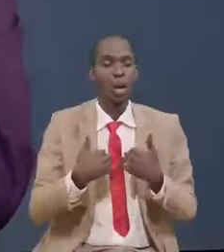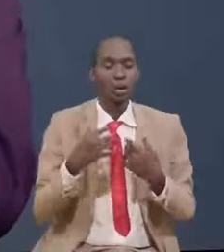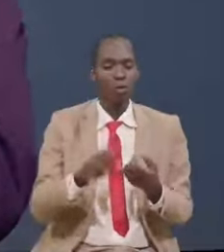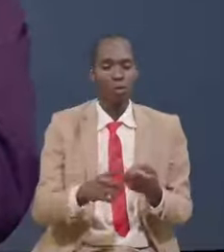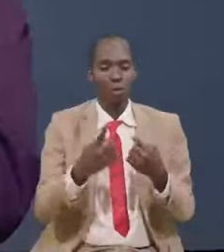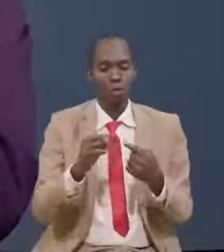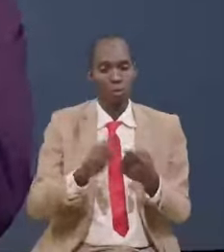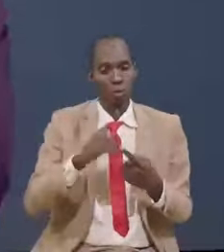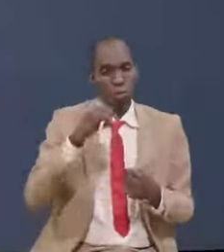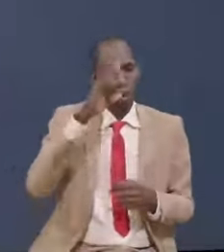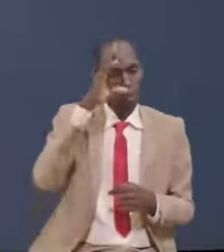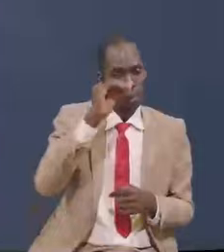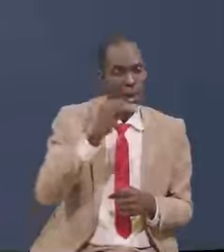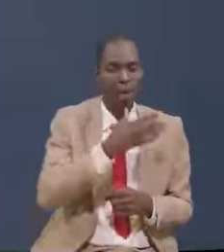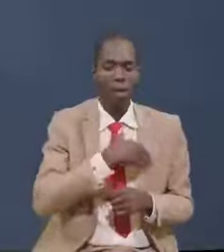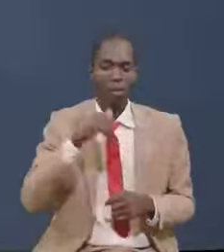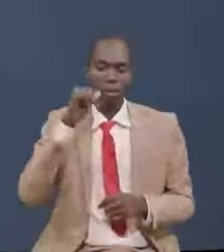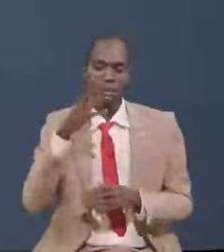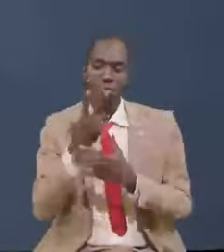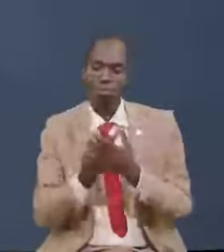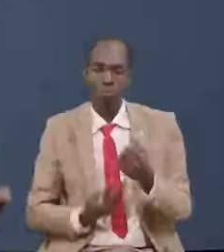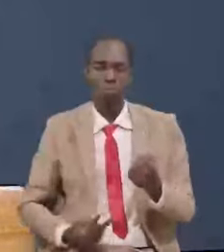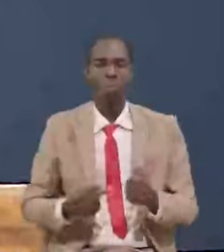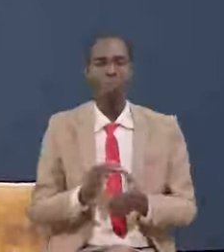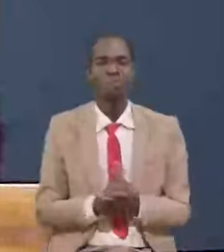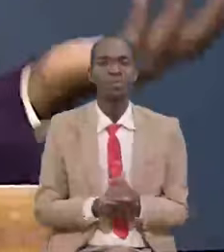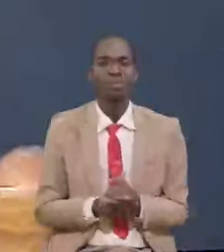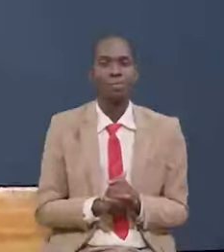doit venir à la femme et à l'homme.